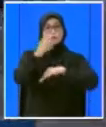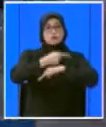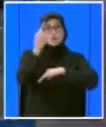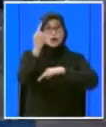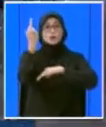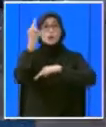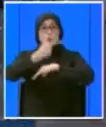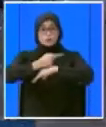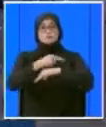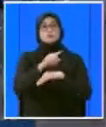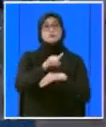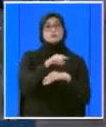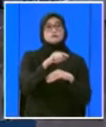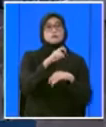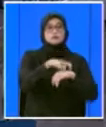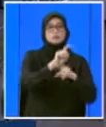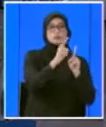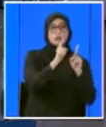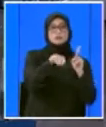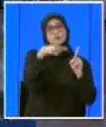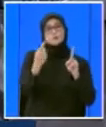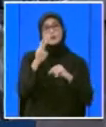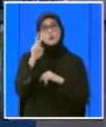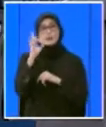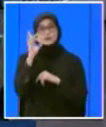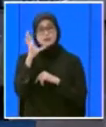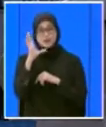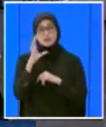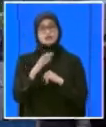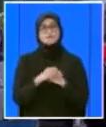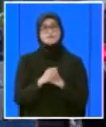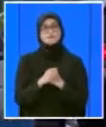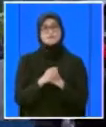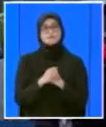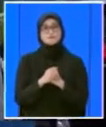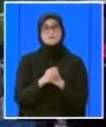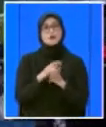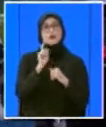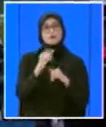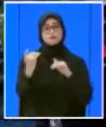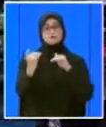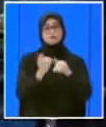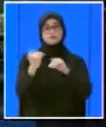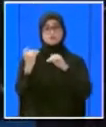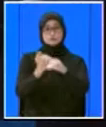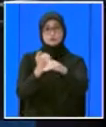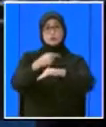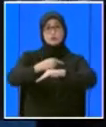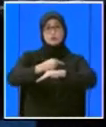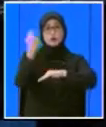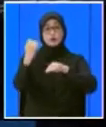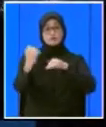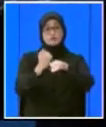dari pukul 11 hingga pukul 2 siang nanti akan diberlakukan sistem dua arah, yakni akan dibuka jalurnya dari